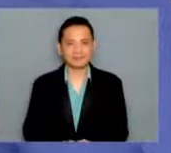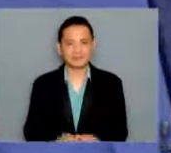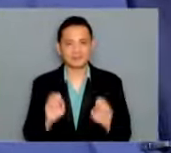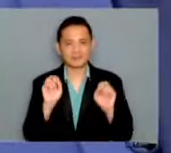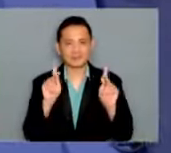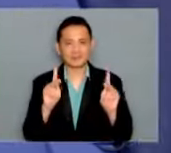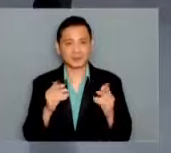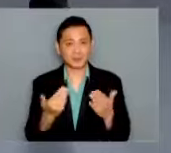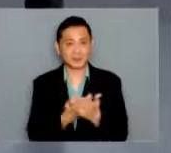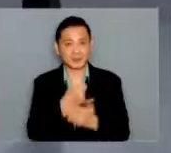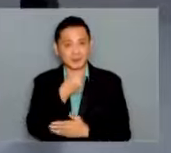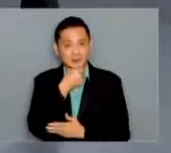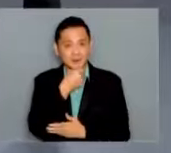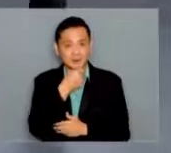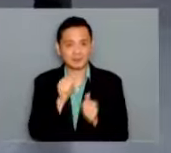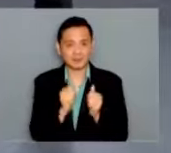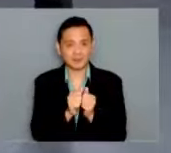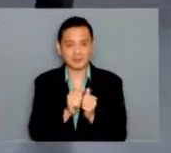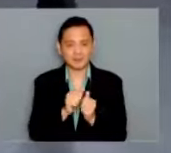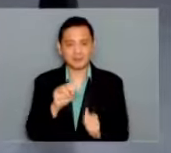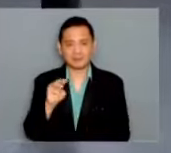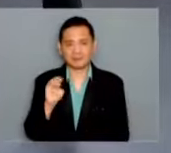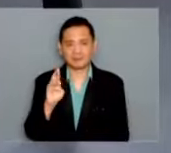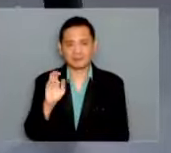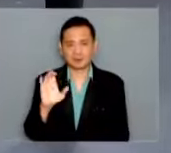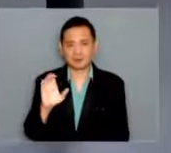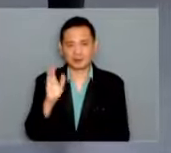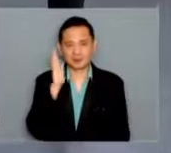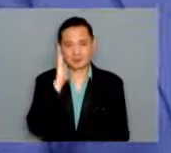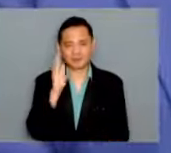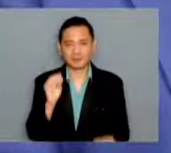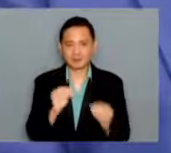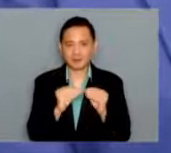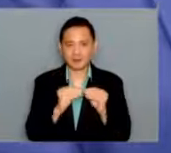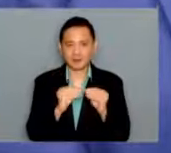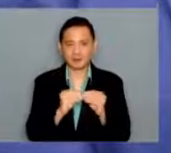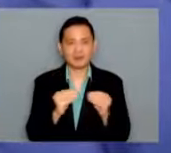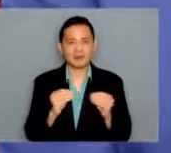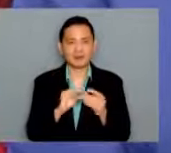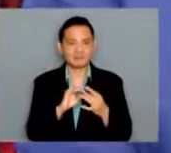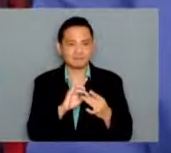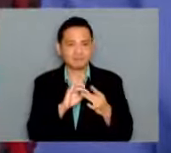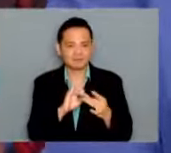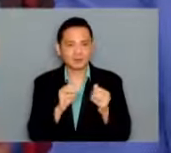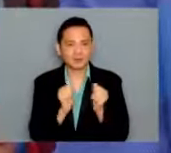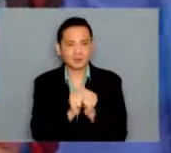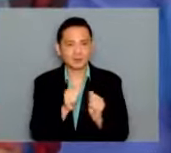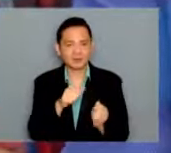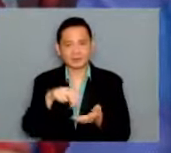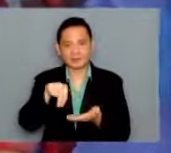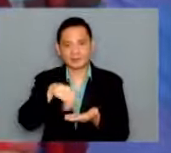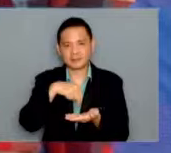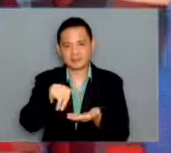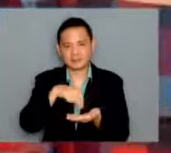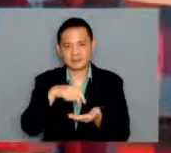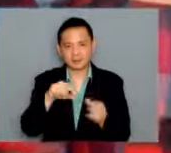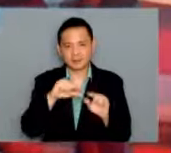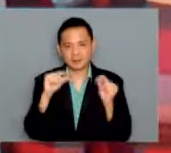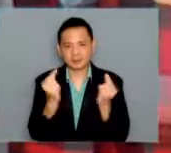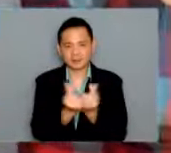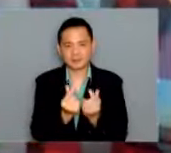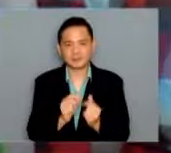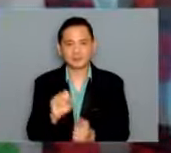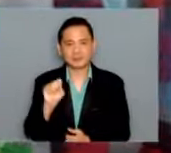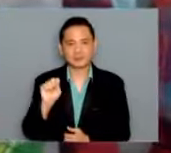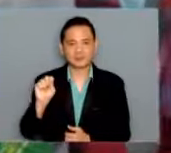certified kapatid. Ayan, makikibanding po tayo sa Philippine Barangay Folk Dance Troupe sa pangunguna ng kanilang senior alumna